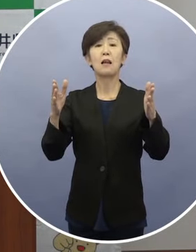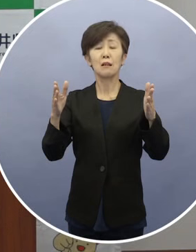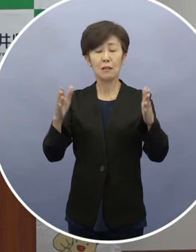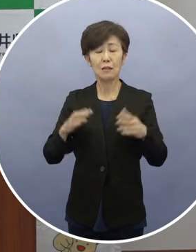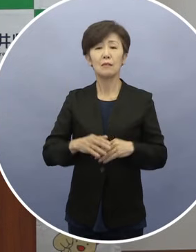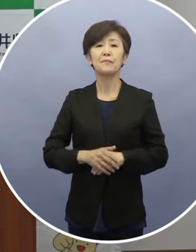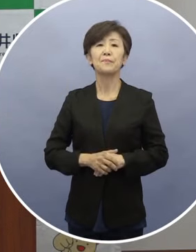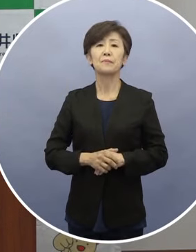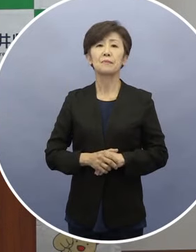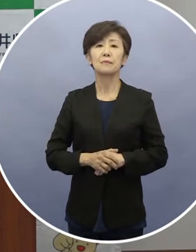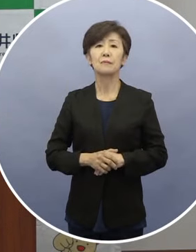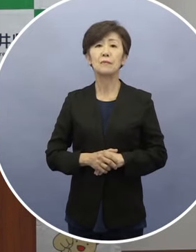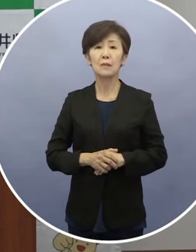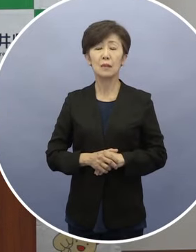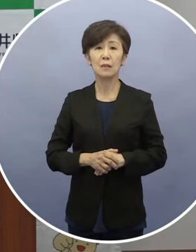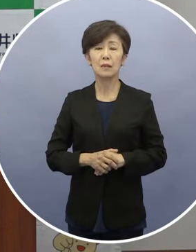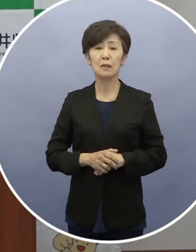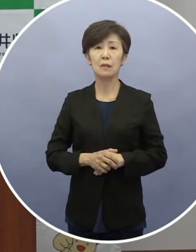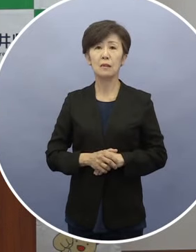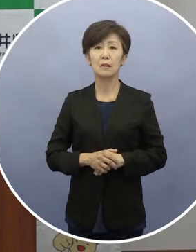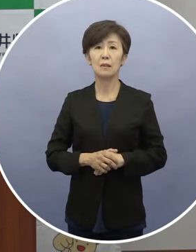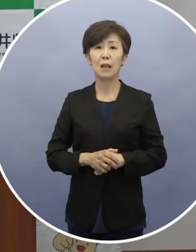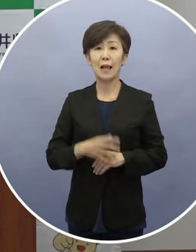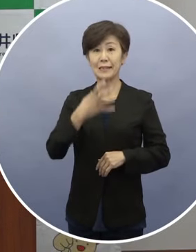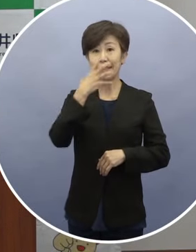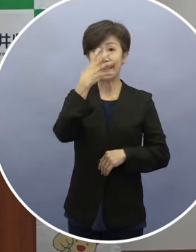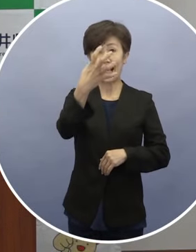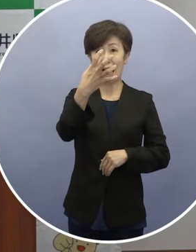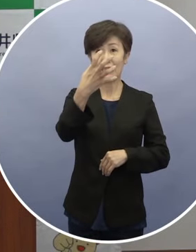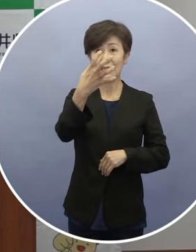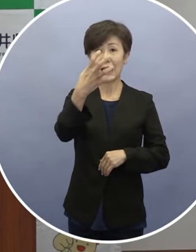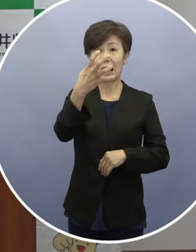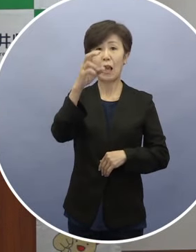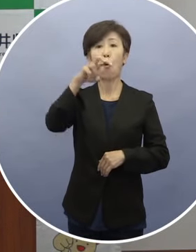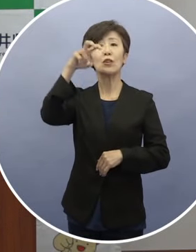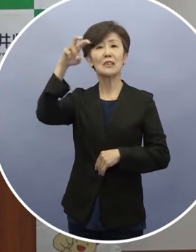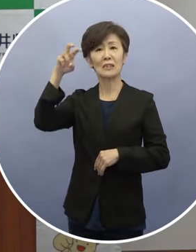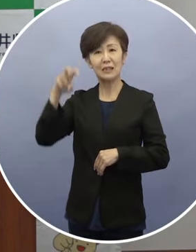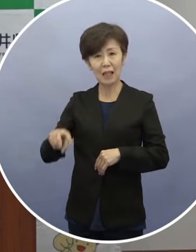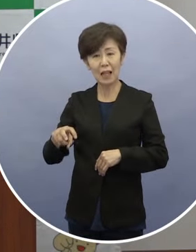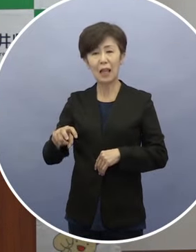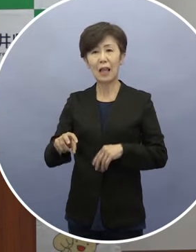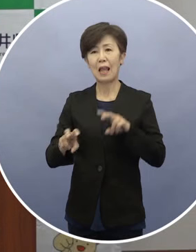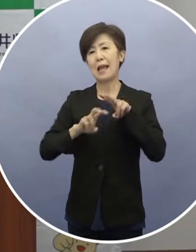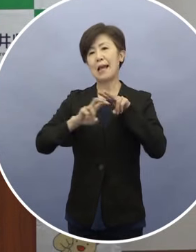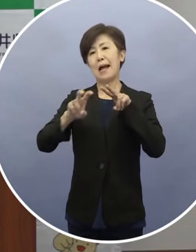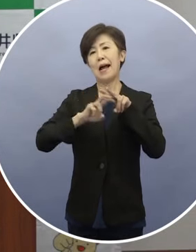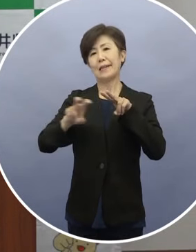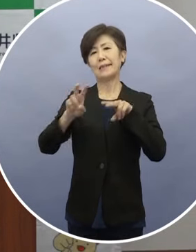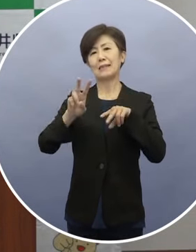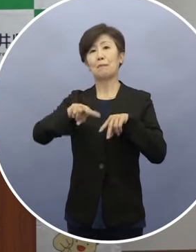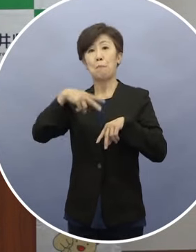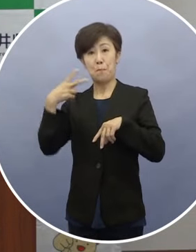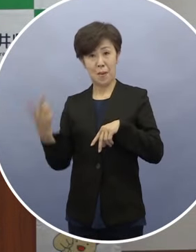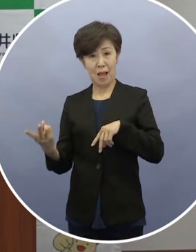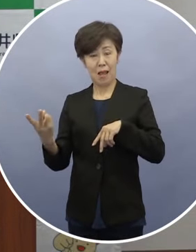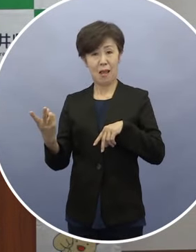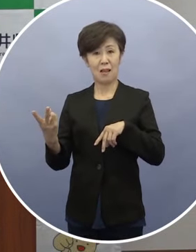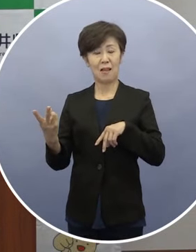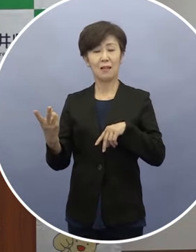しまして、基本的には新幹線から降りて、在来線に乗り換えるところ